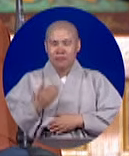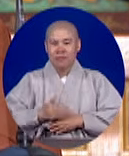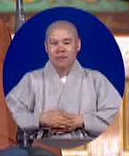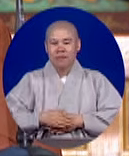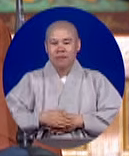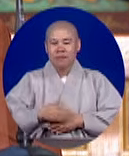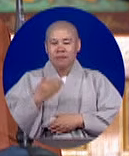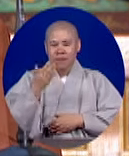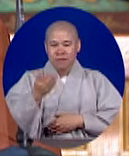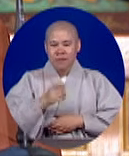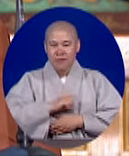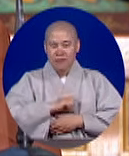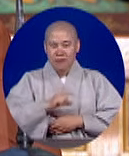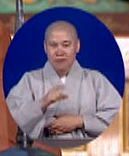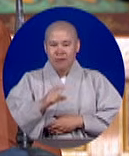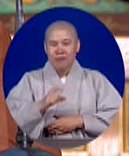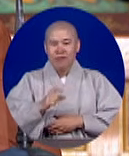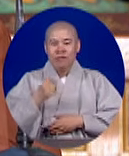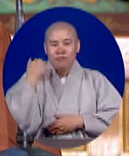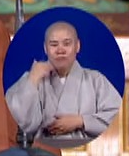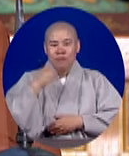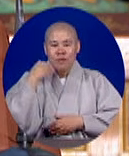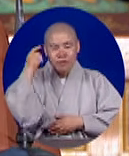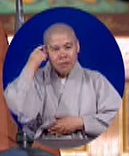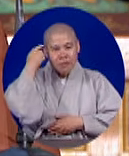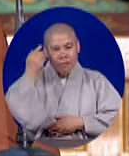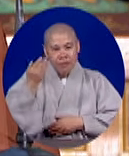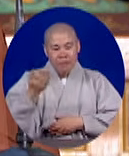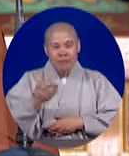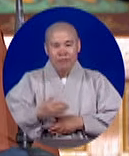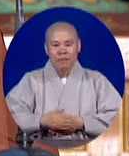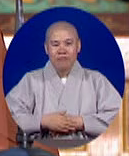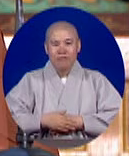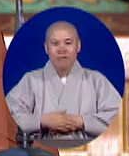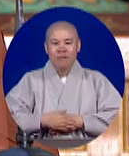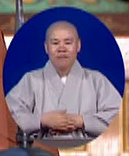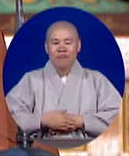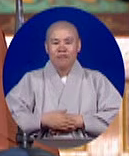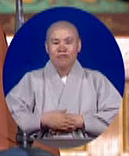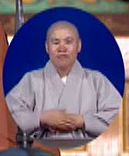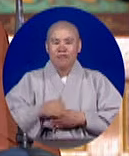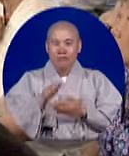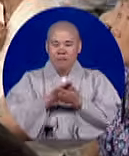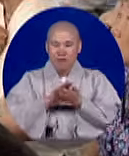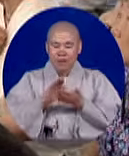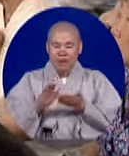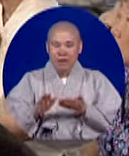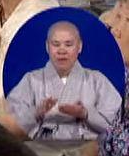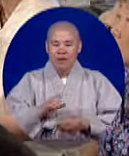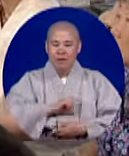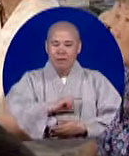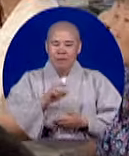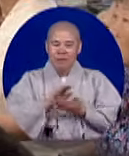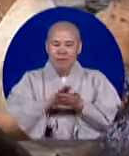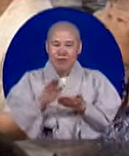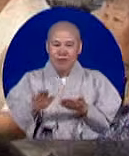그 단순히 명칭이죠. 누구세요? 그러면 아무개입니다. 이름